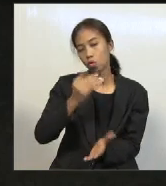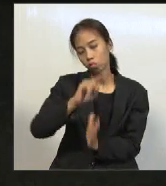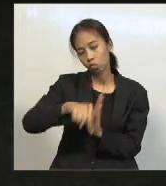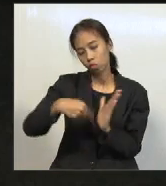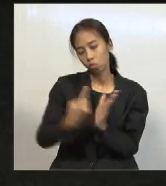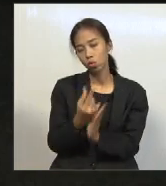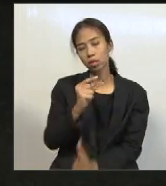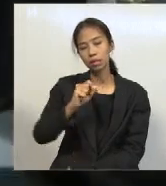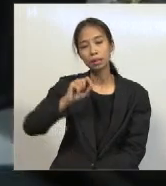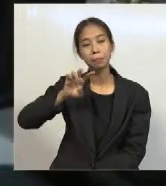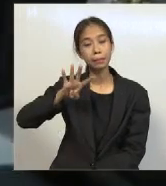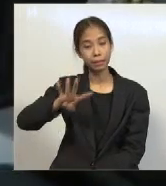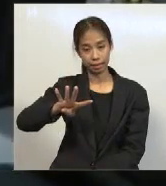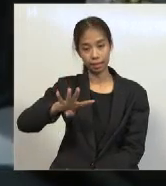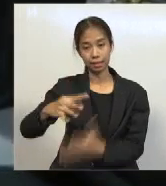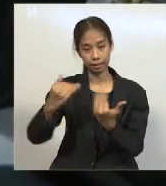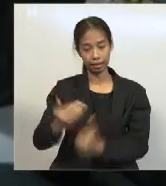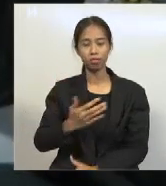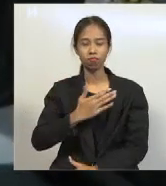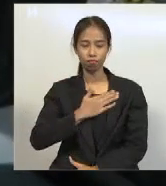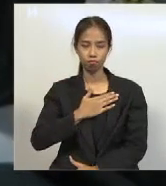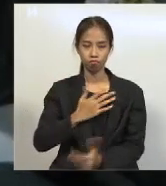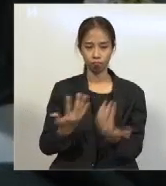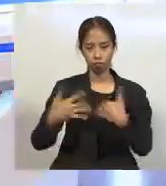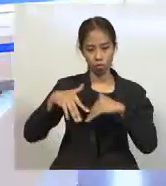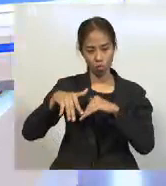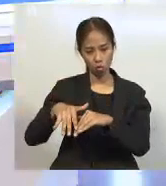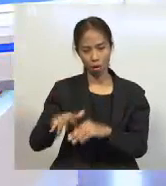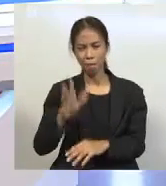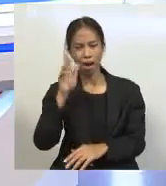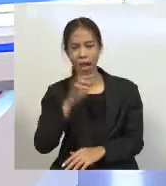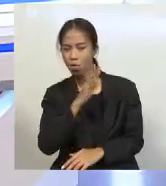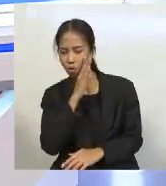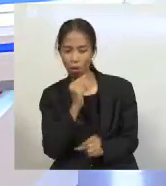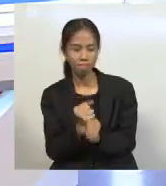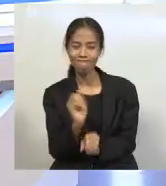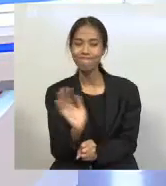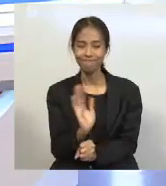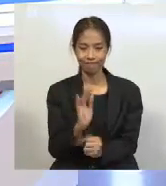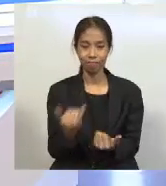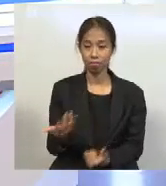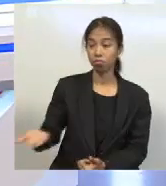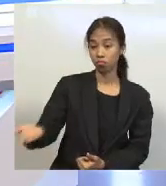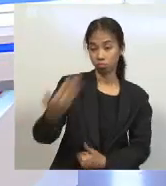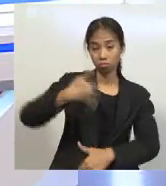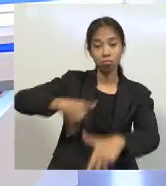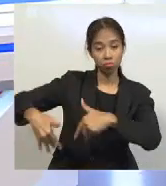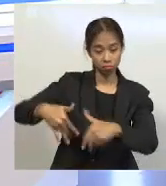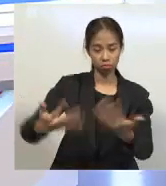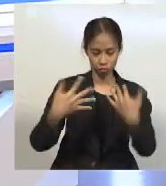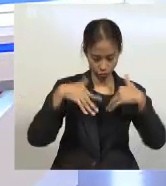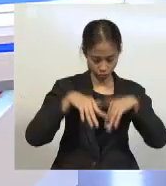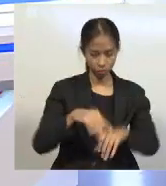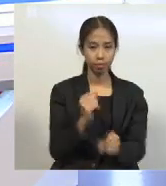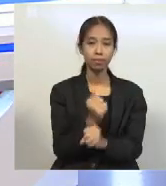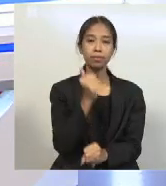งค่ะเราก็เป็นส่วนหนึ่งในการร่วมที่จะไม่ทำให้เกิดเฟคนิวส์เกิดขึ้นได้นะคะคุณผู้ชมด้วยค่ะก็สามารถเป็นส่วนหนึ่งในการ